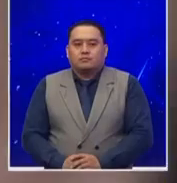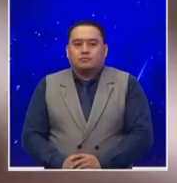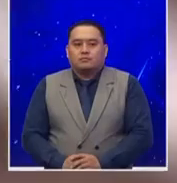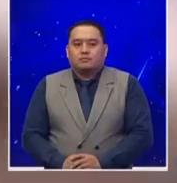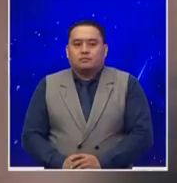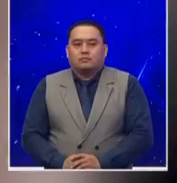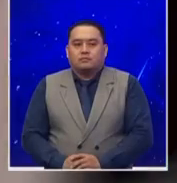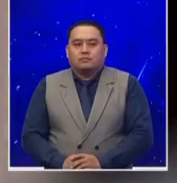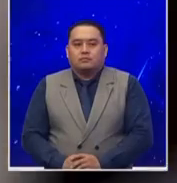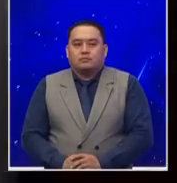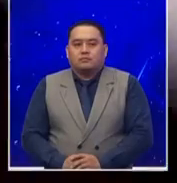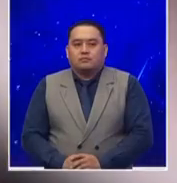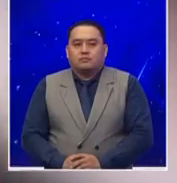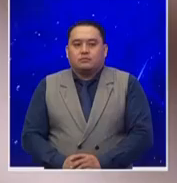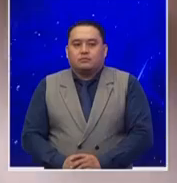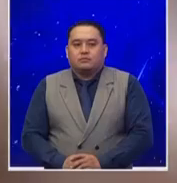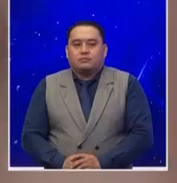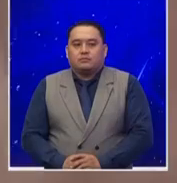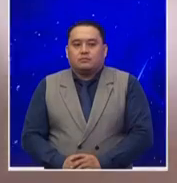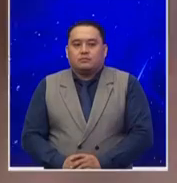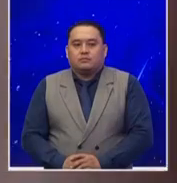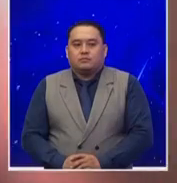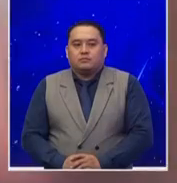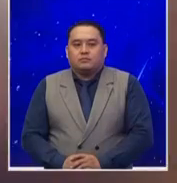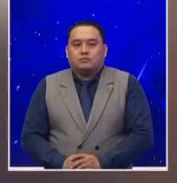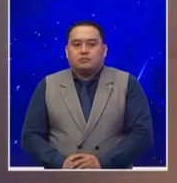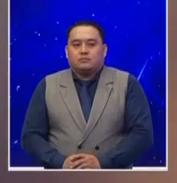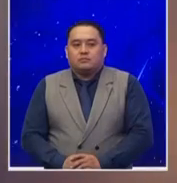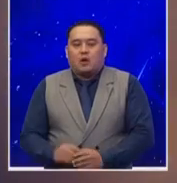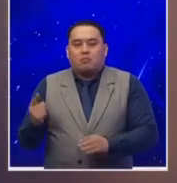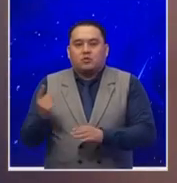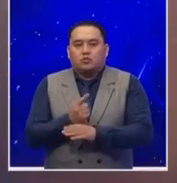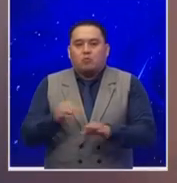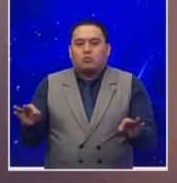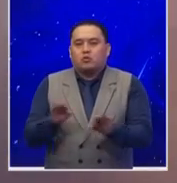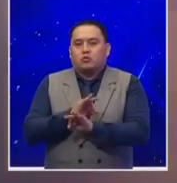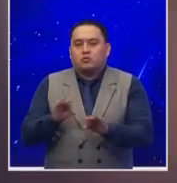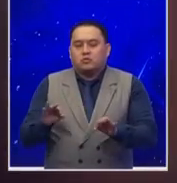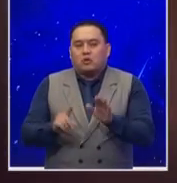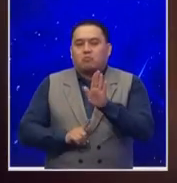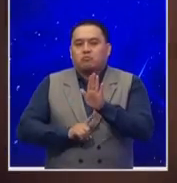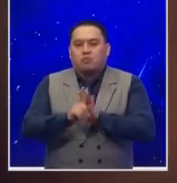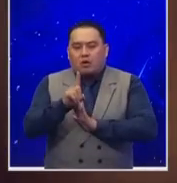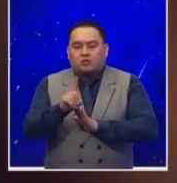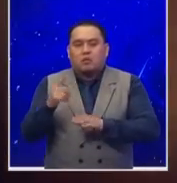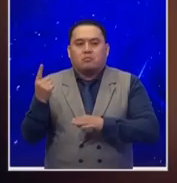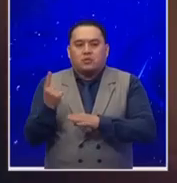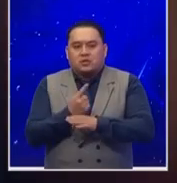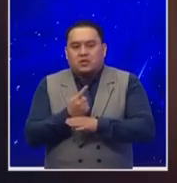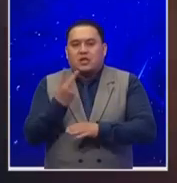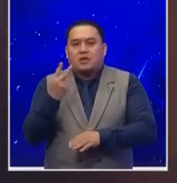Йомай, уже напился? Шпейсің ба? Значит, сары шеді, значит. Алдымен музыкалық бейне үзінділер түсіруден бастаған. Бастапқыда